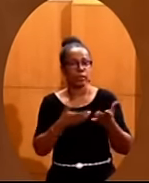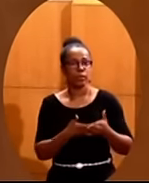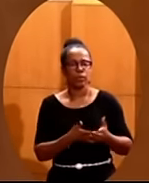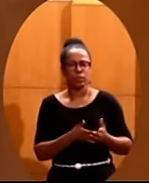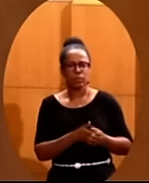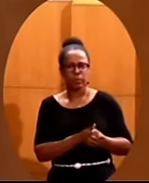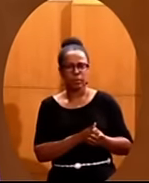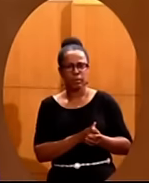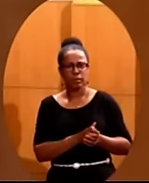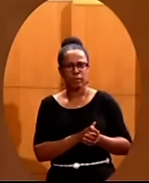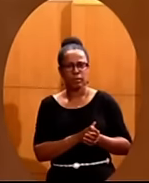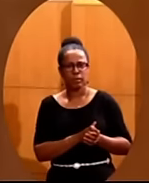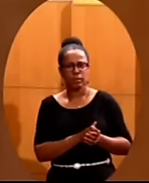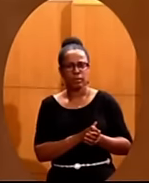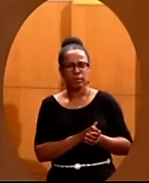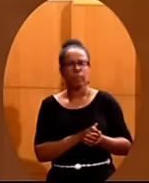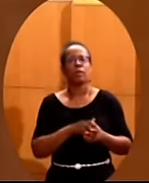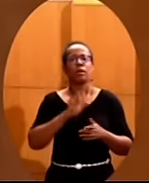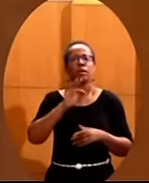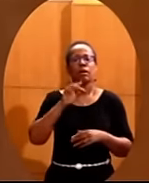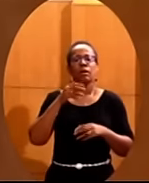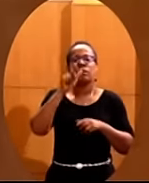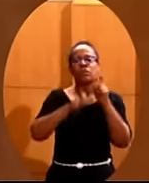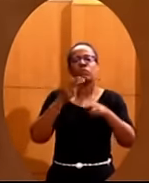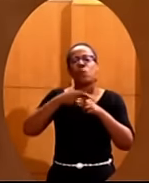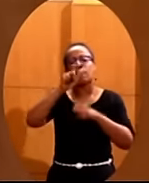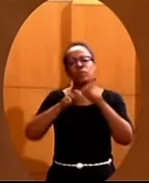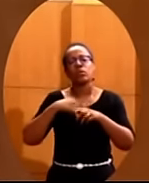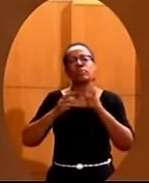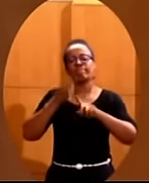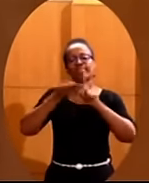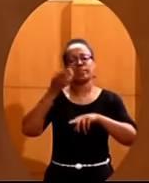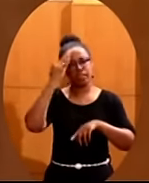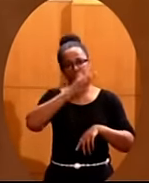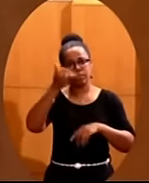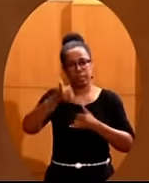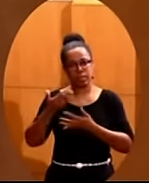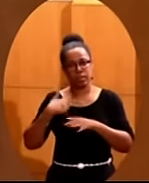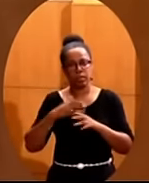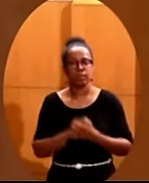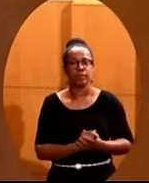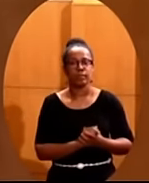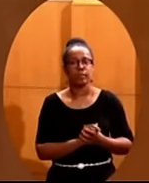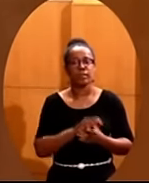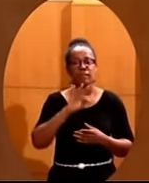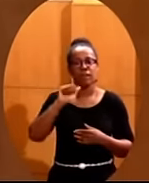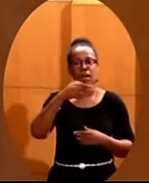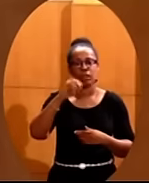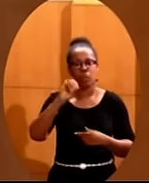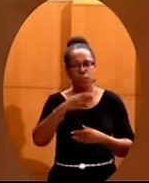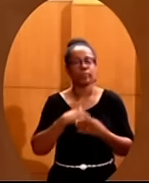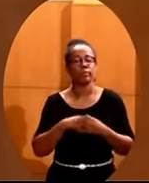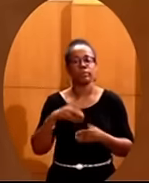manvilles des fanons des glissons des méniles Armand